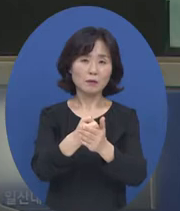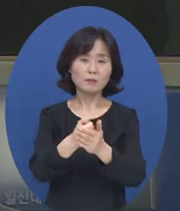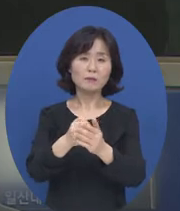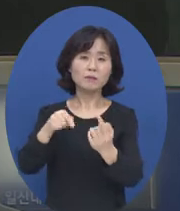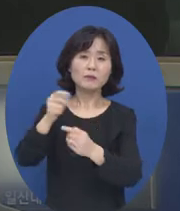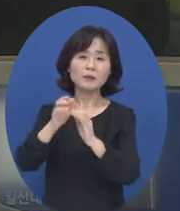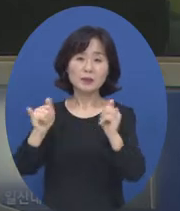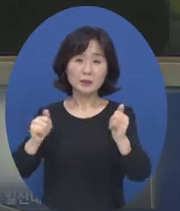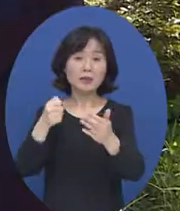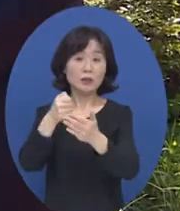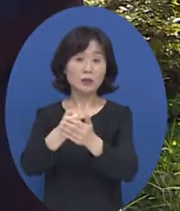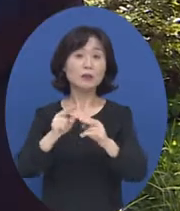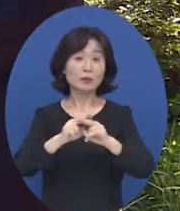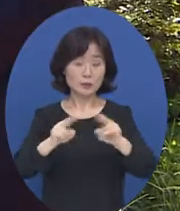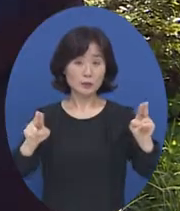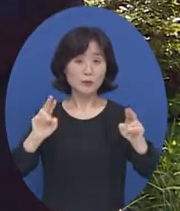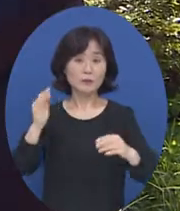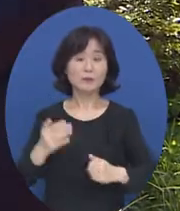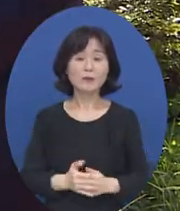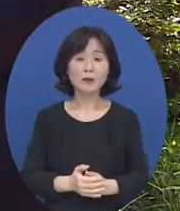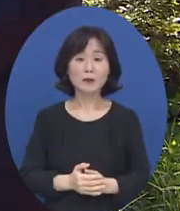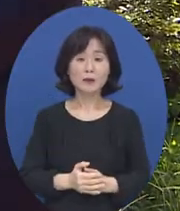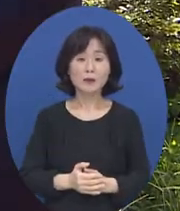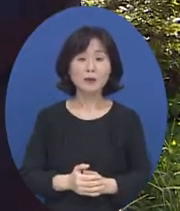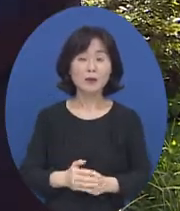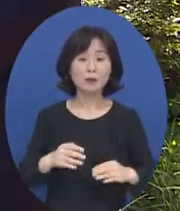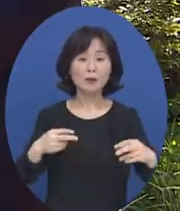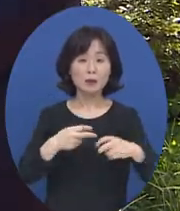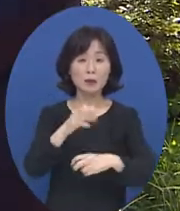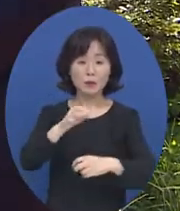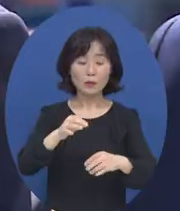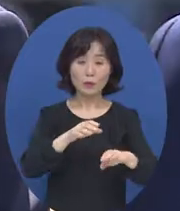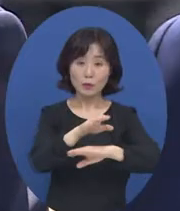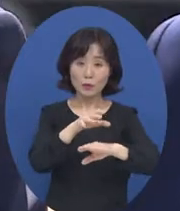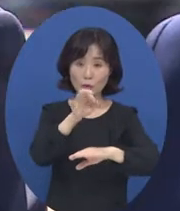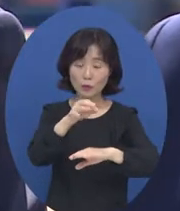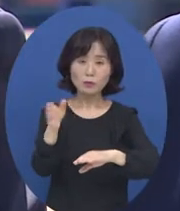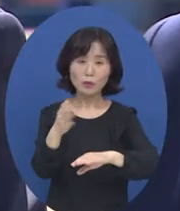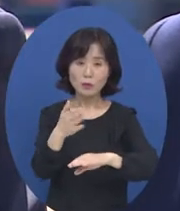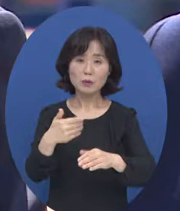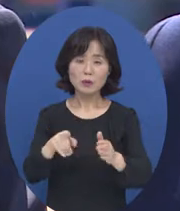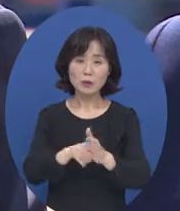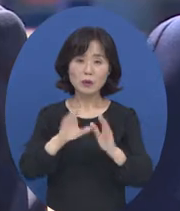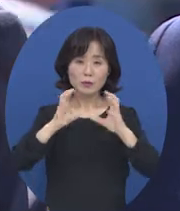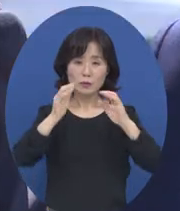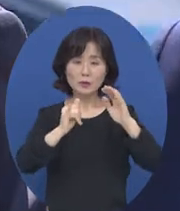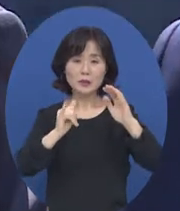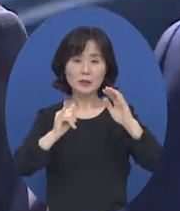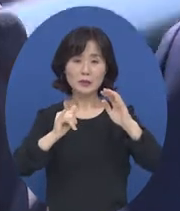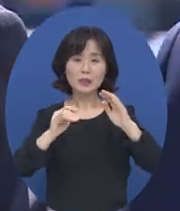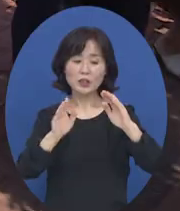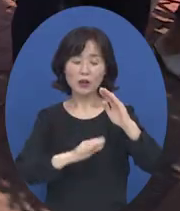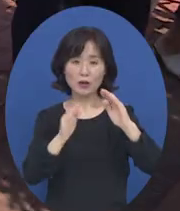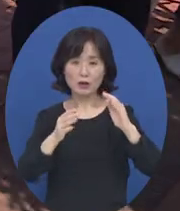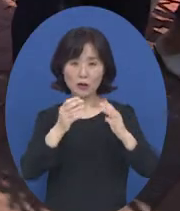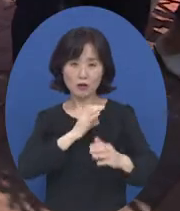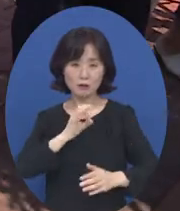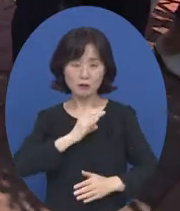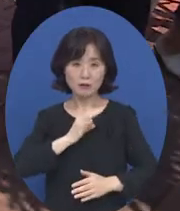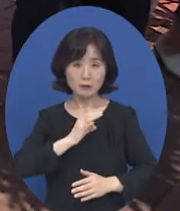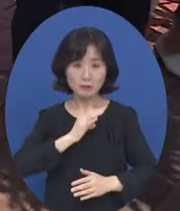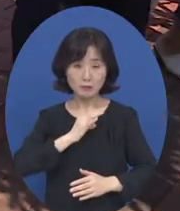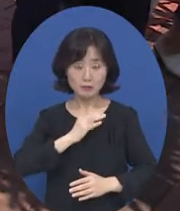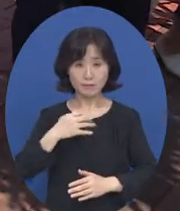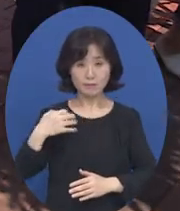지정을 취소하는 겁니다. 이재준 고양시장은 통행료를 무료화하기 위해 국민연금공단이 맡아 운영하는 국민의 노후자금에 손실을 입히는